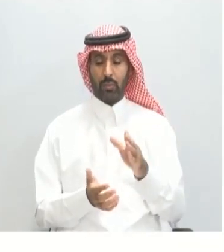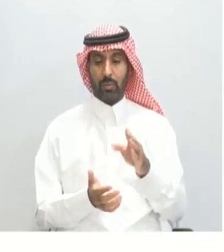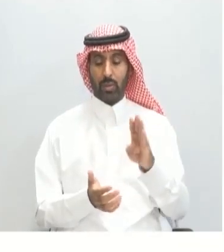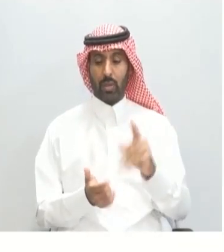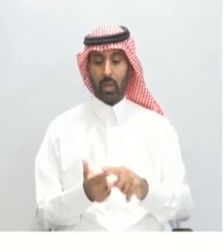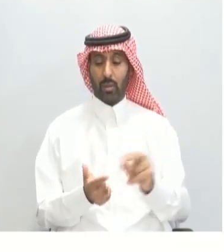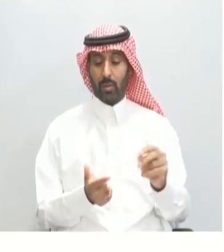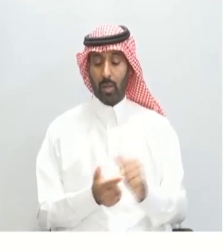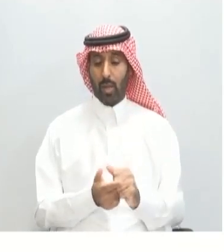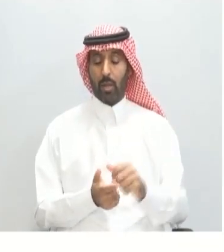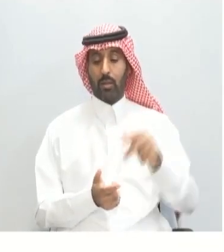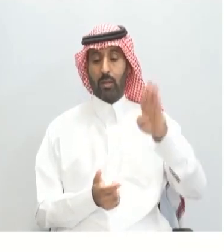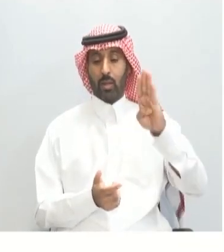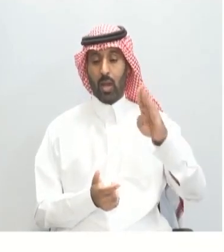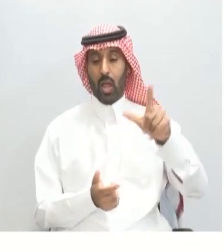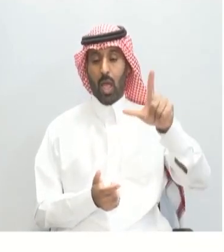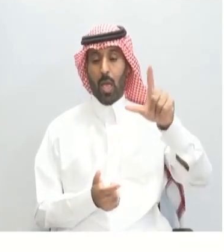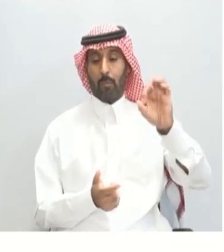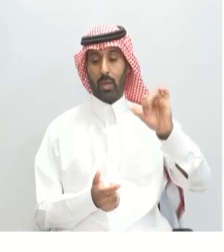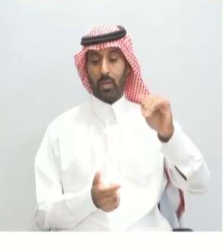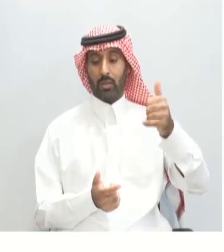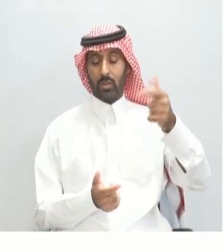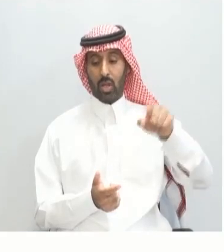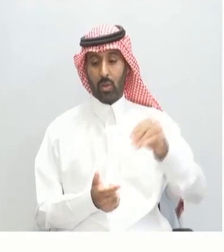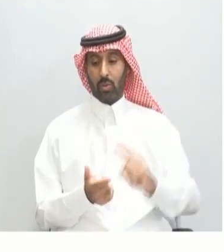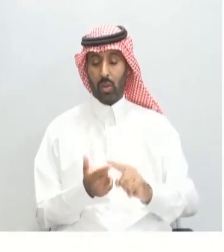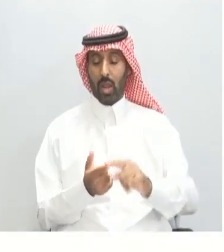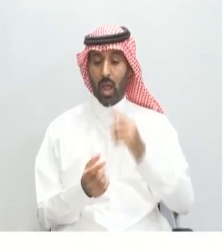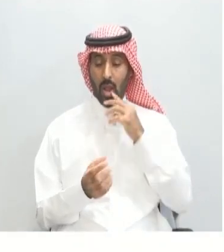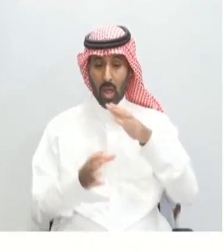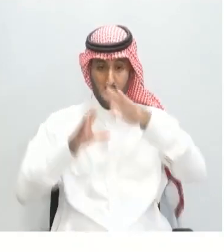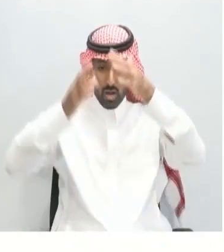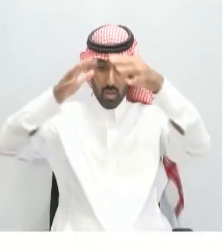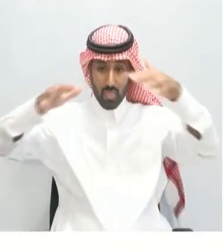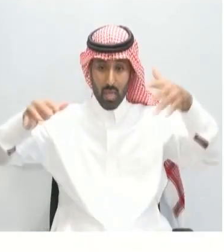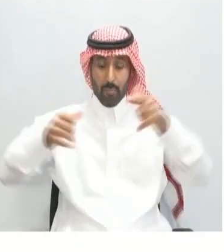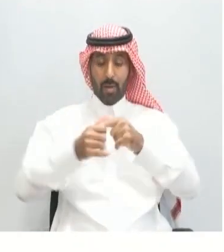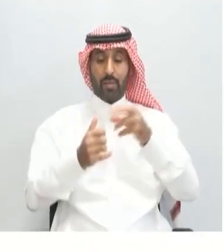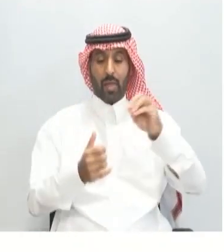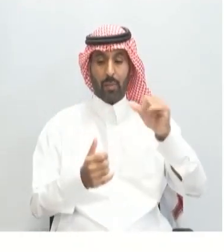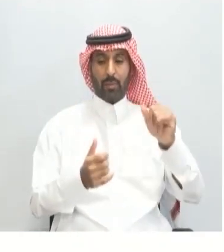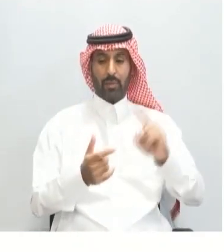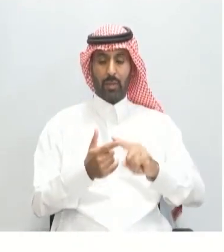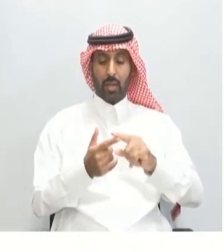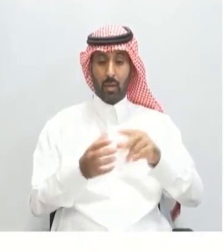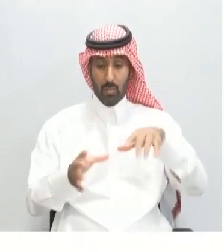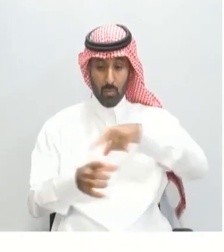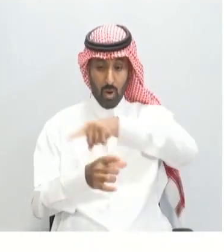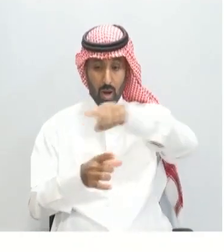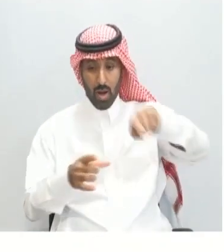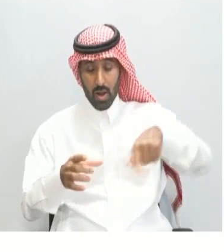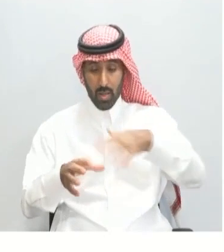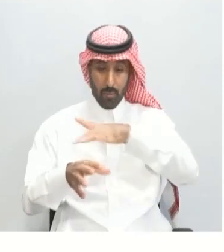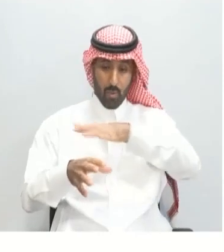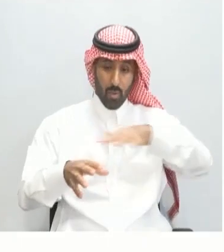الهضاب البركانيه كهربه الحبشه وهضبه الدكن البحيرات المستديره مثل بحيره افينوس